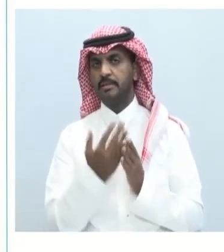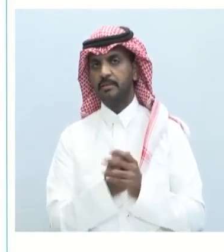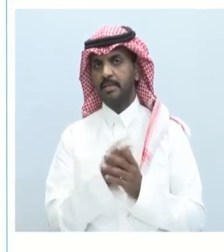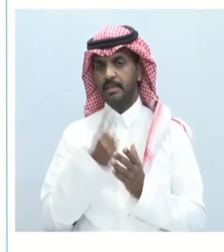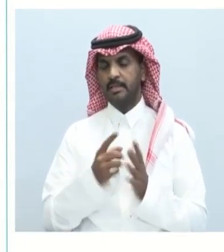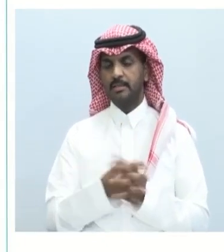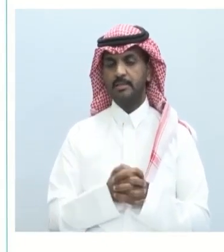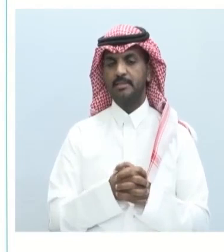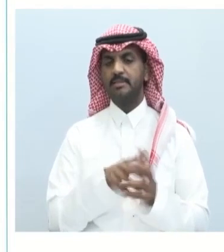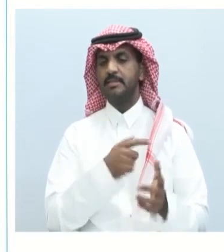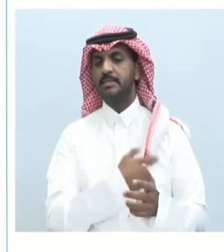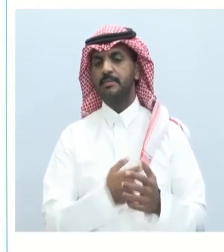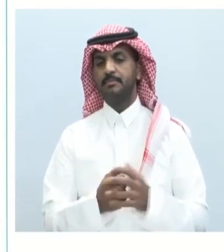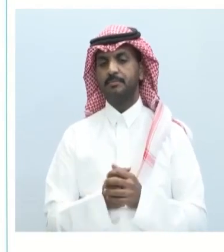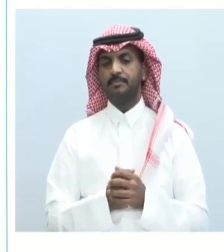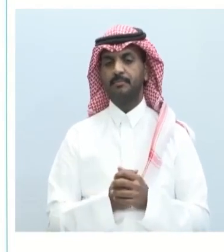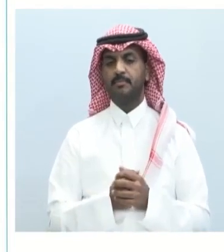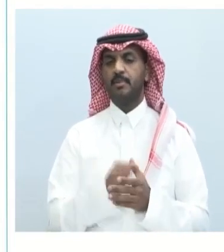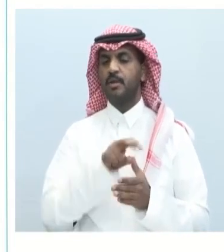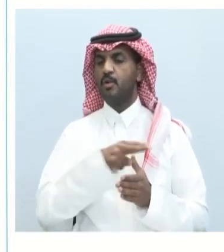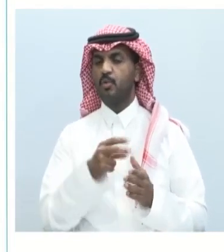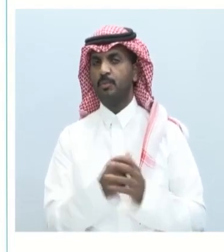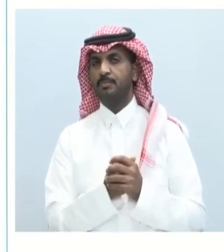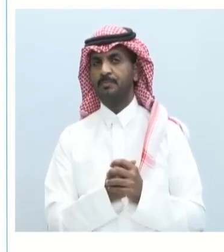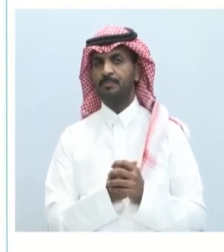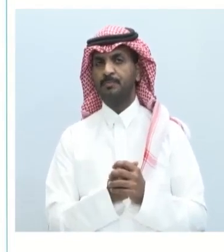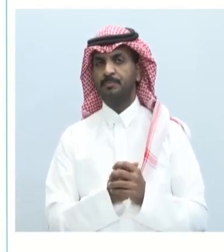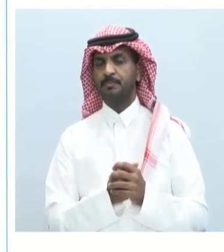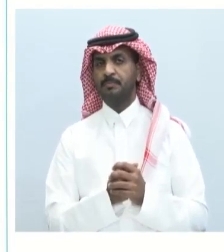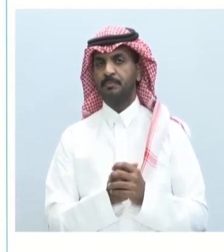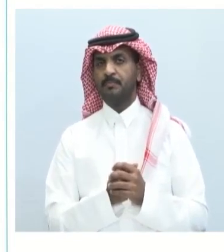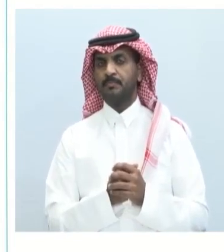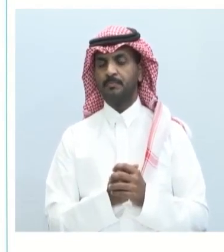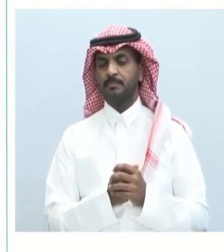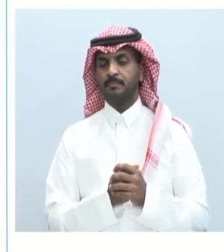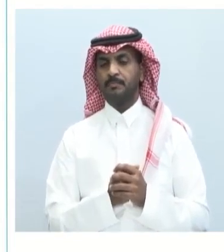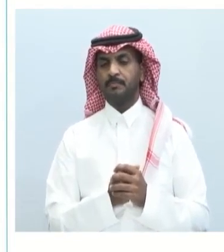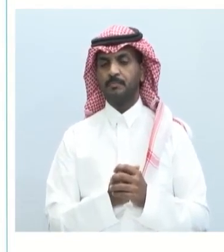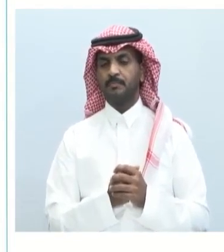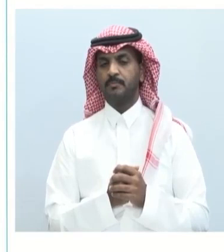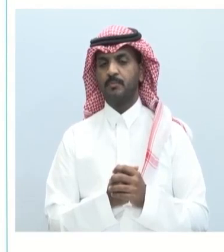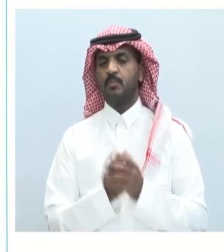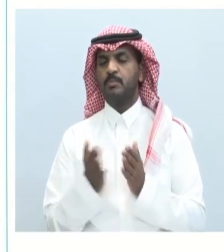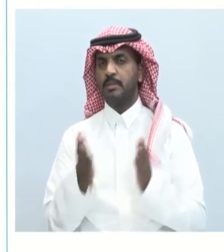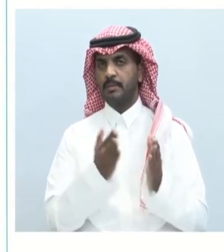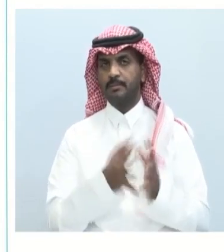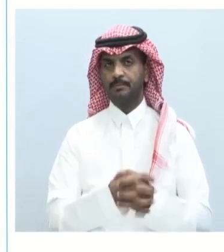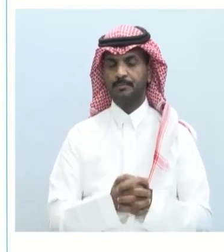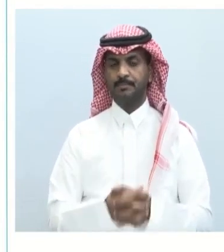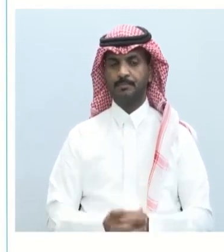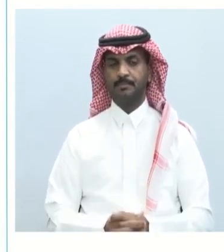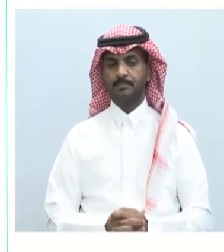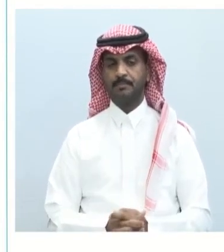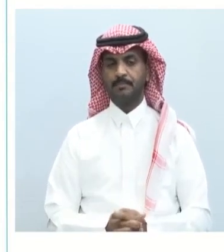اسم او نوع او الحقل الذي يريد جعله مفتاح اساسي وبعد ذلك من